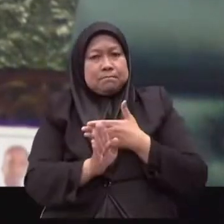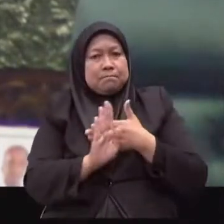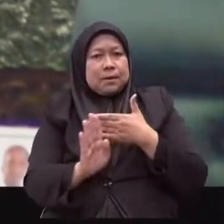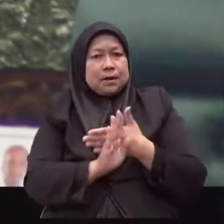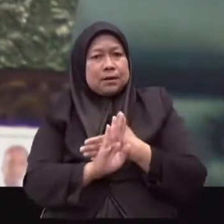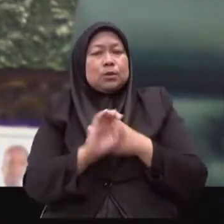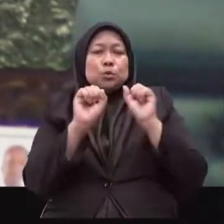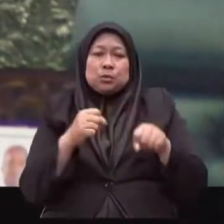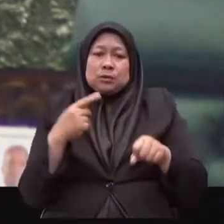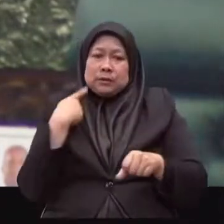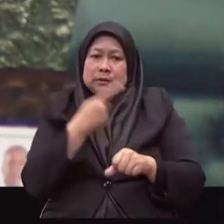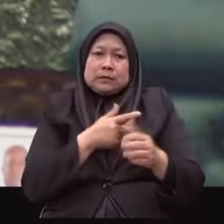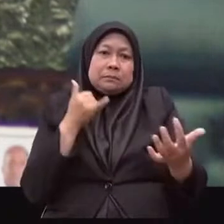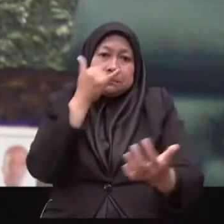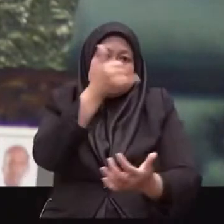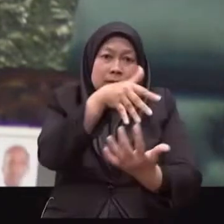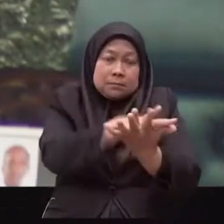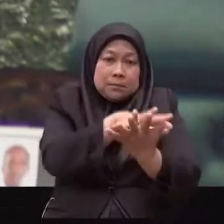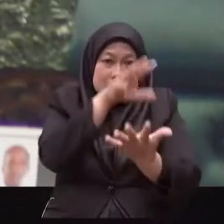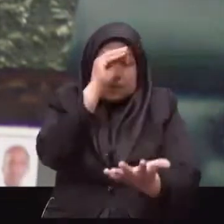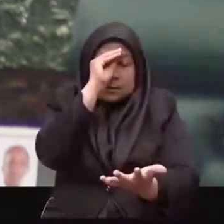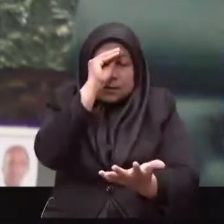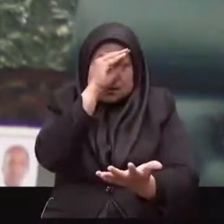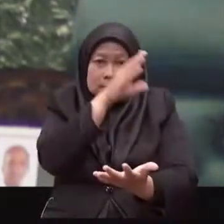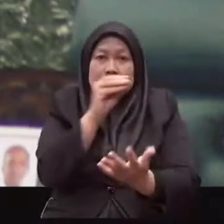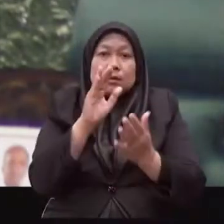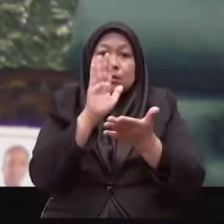bagaimana menarik internasional